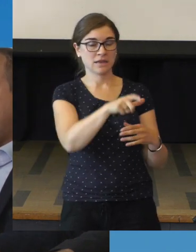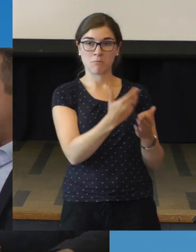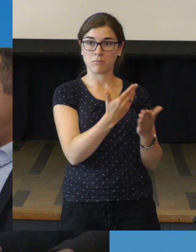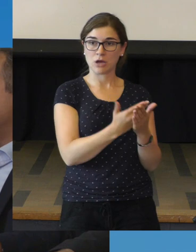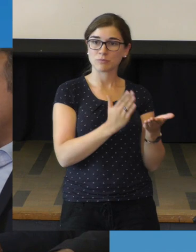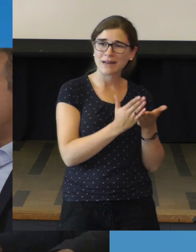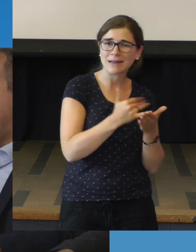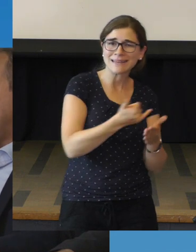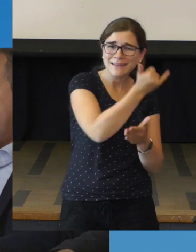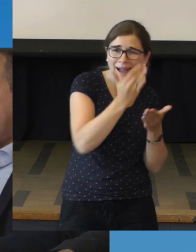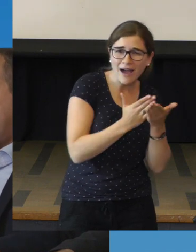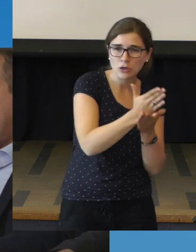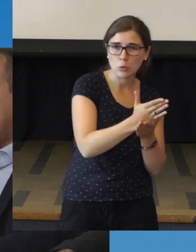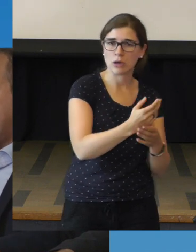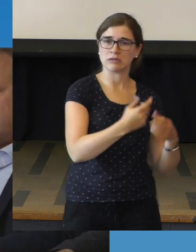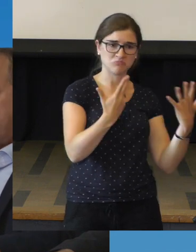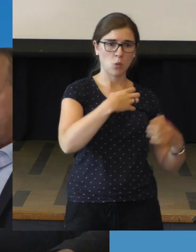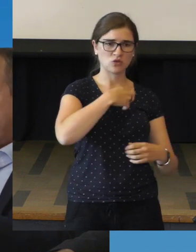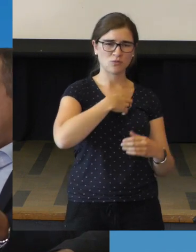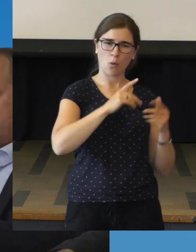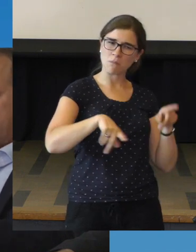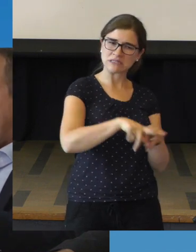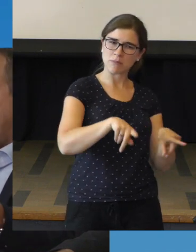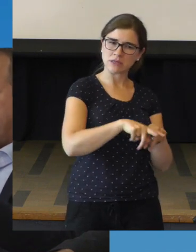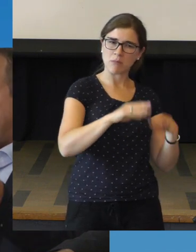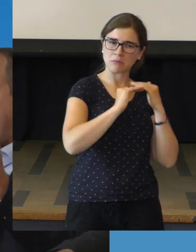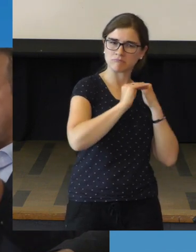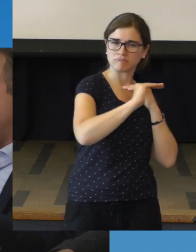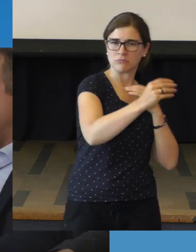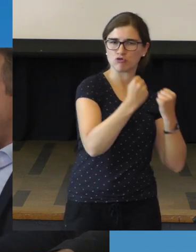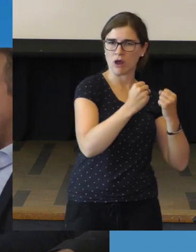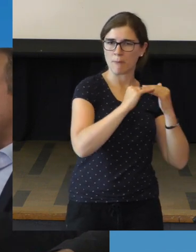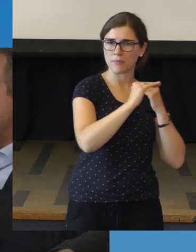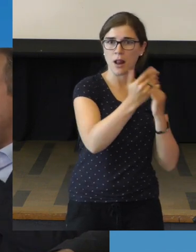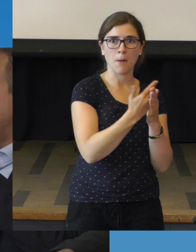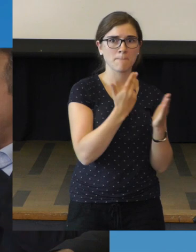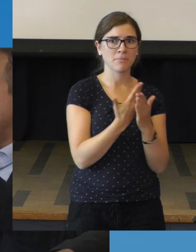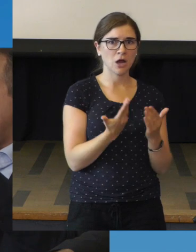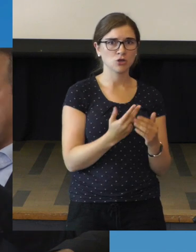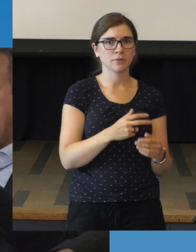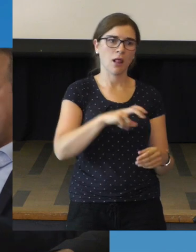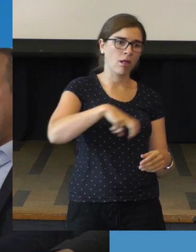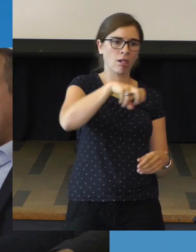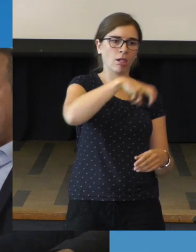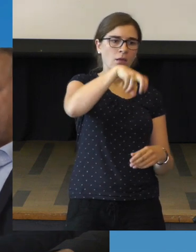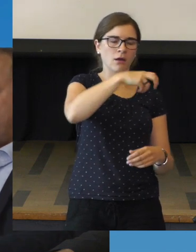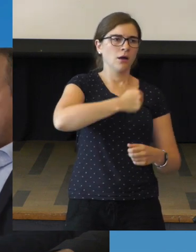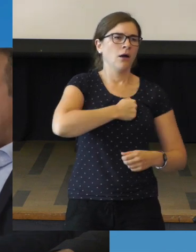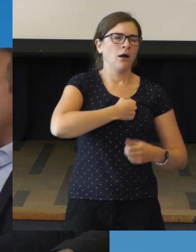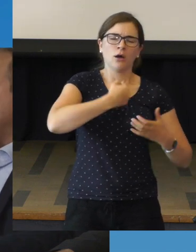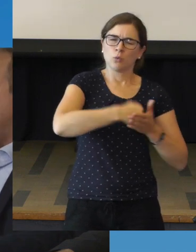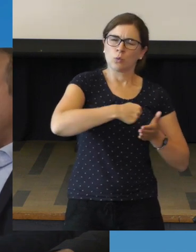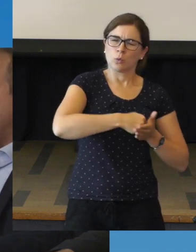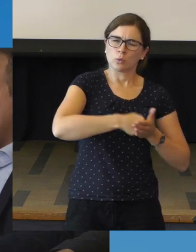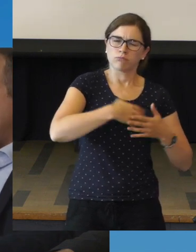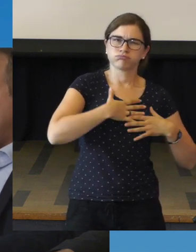Jahren eine stabile Symptomatik hat, also immer nach 3 Stockwerken Druck auf der Brust hat, den kann man